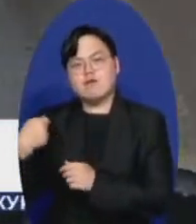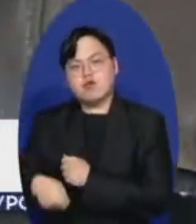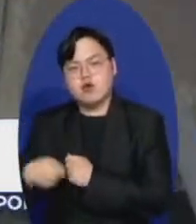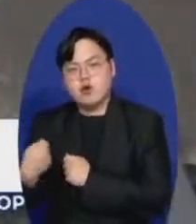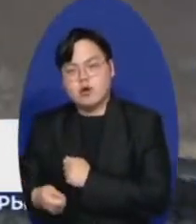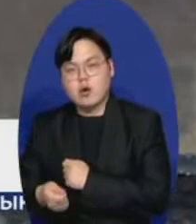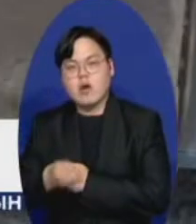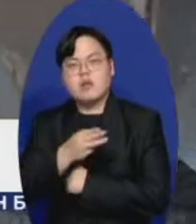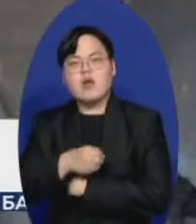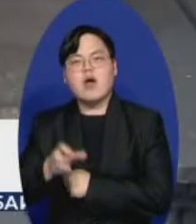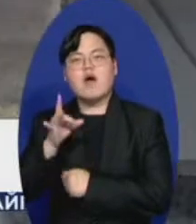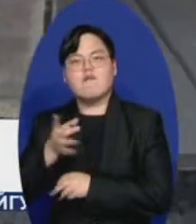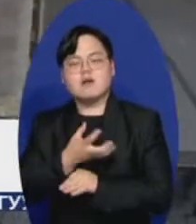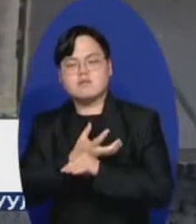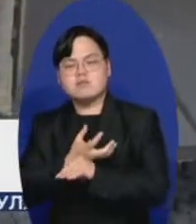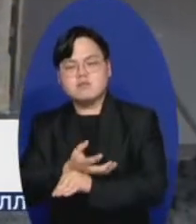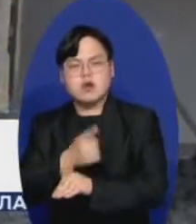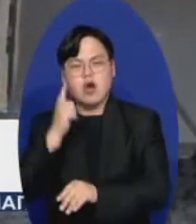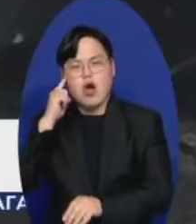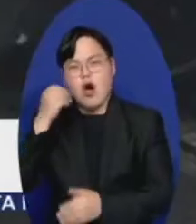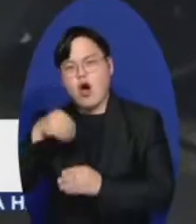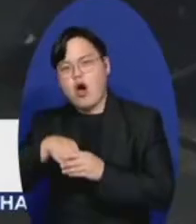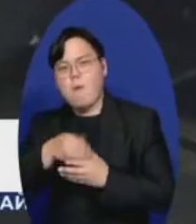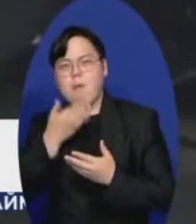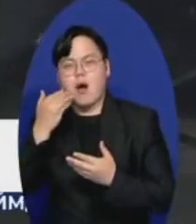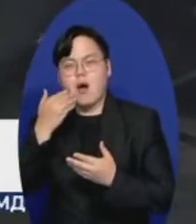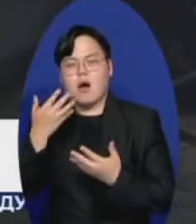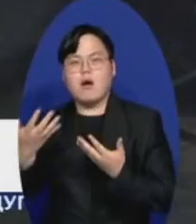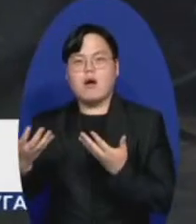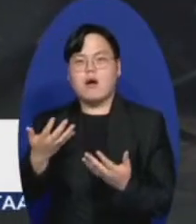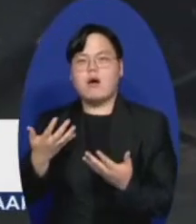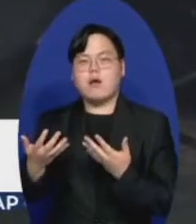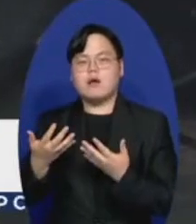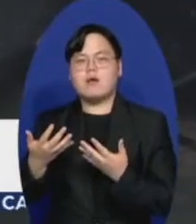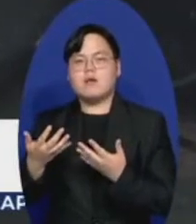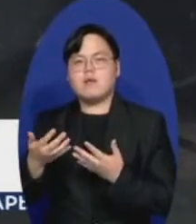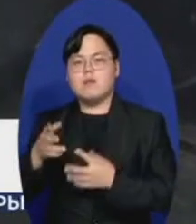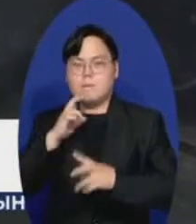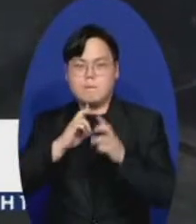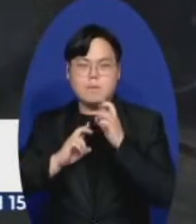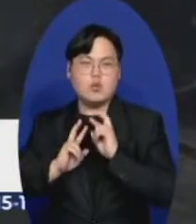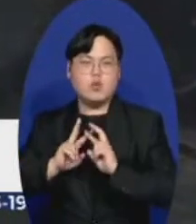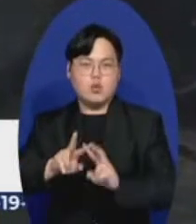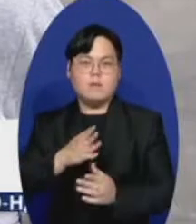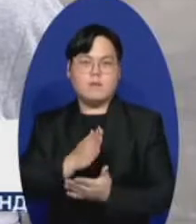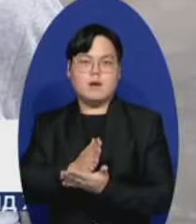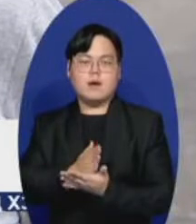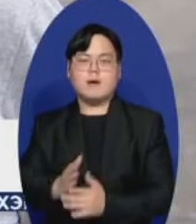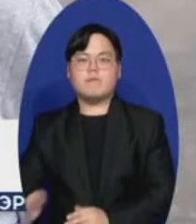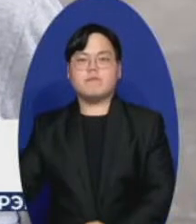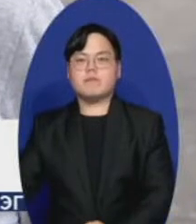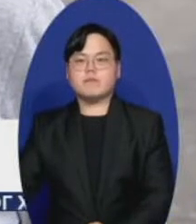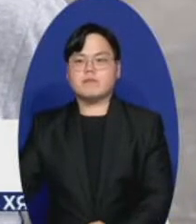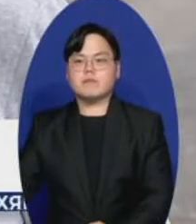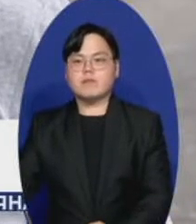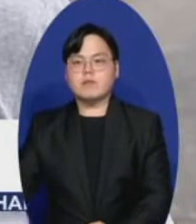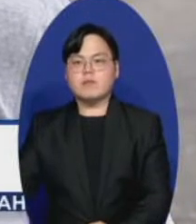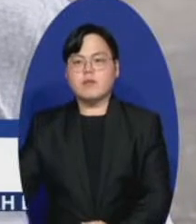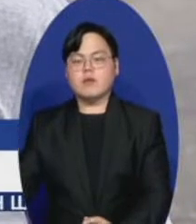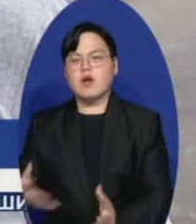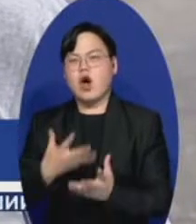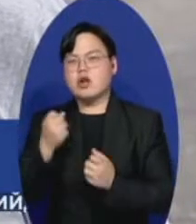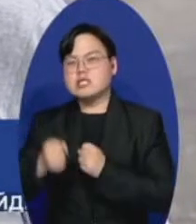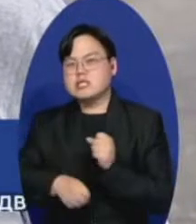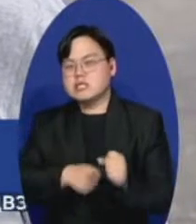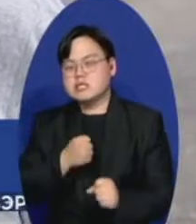төлдөг, тээвэр логистикийн ойлгомжгүй байдал зэрэг нь үйлдвэрлэгчдэд хүндрэл дагуулж байгааг хэлж байна. Олон жилийн